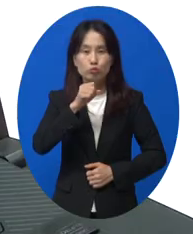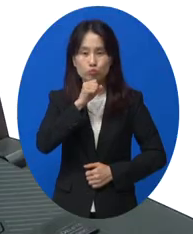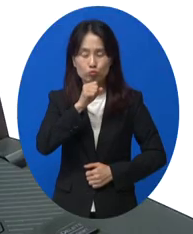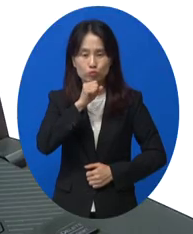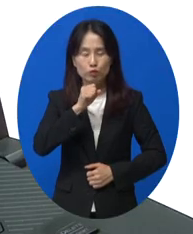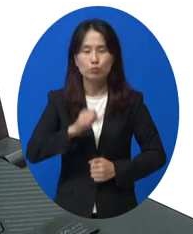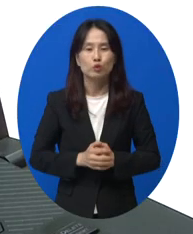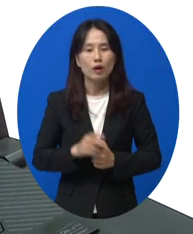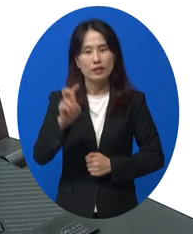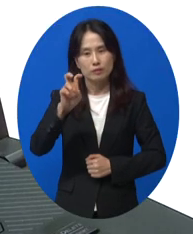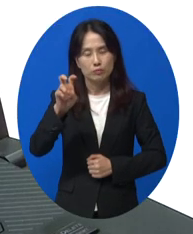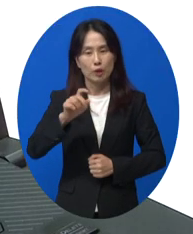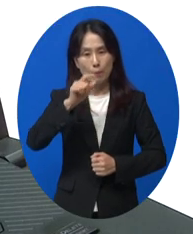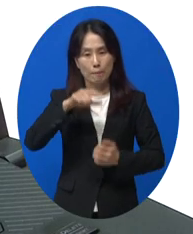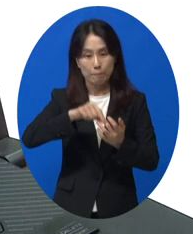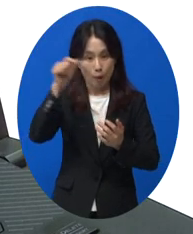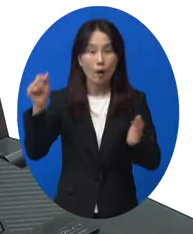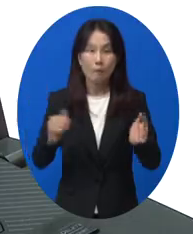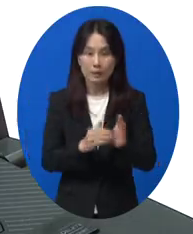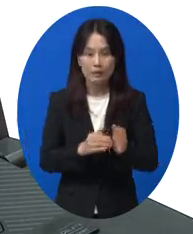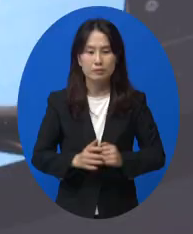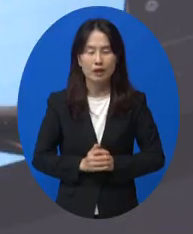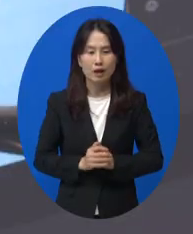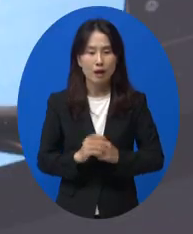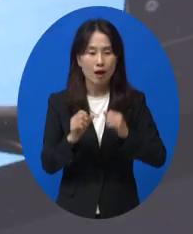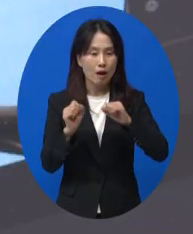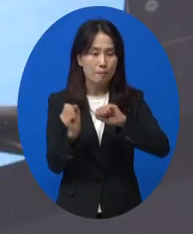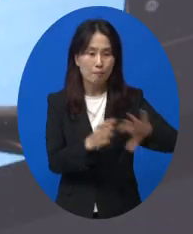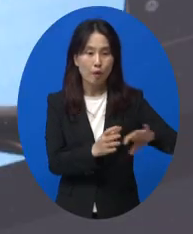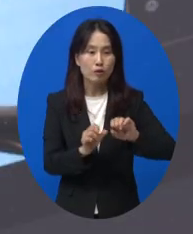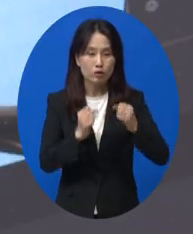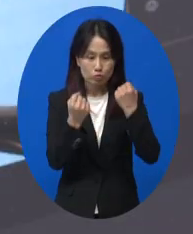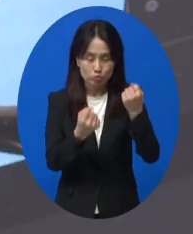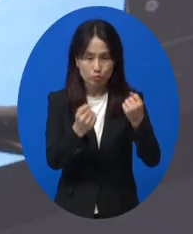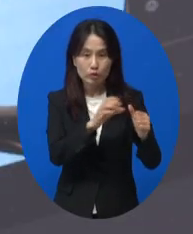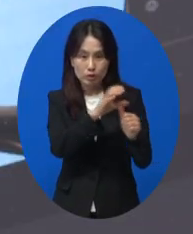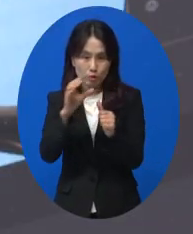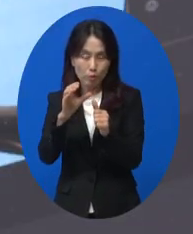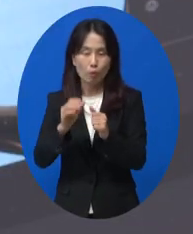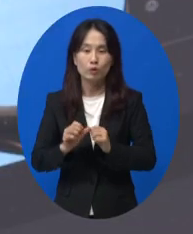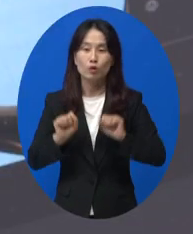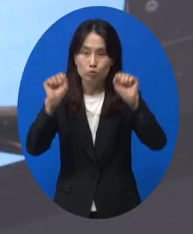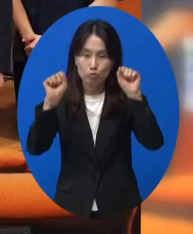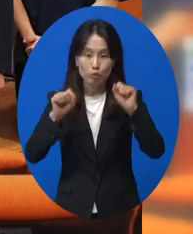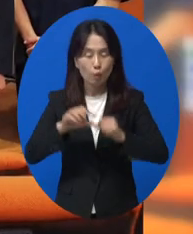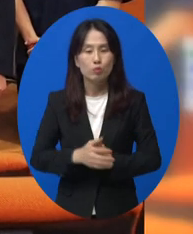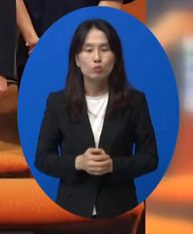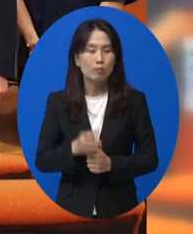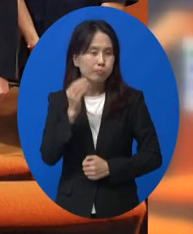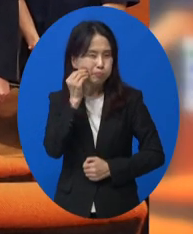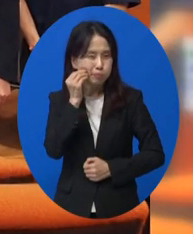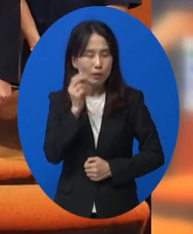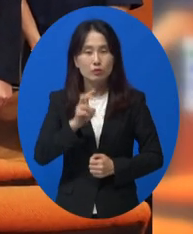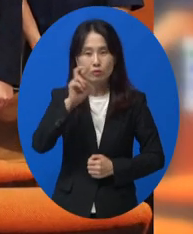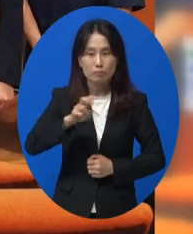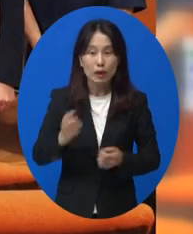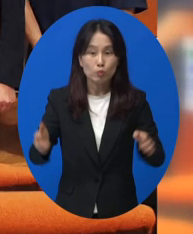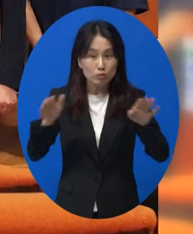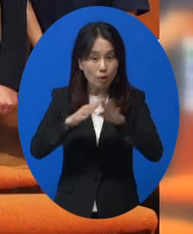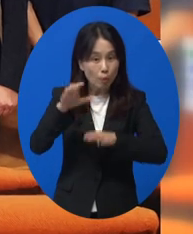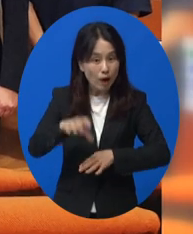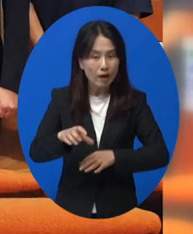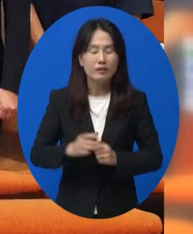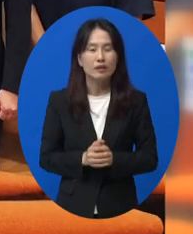새로운 개념의 벽면 녹화와 폐자전거를 이용한 운동기구 외에도 방치된 동굴을 활용한 음악 도서관 폐 플라스틱을